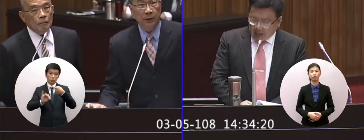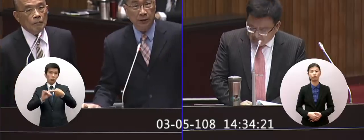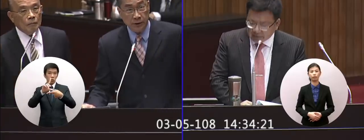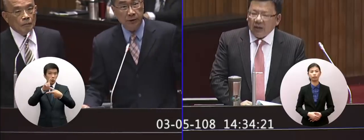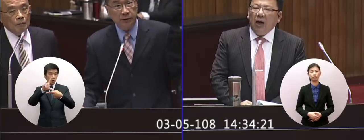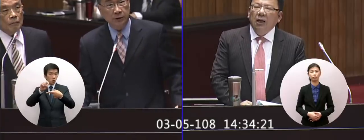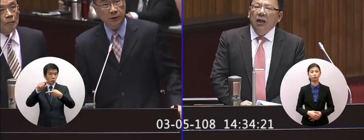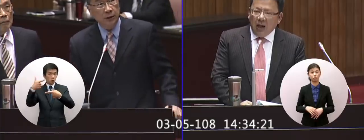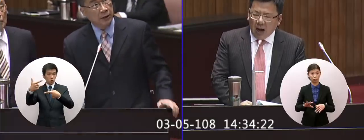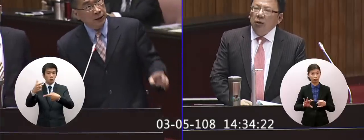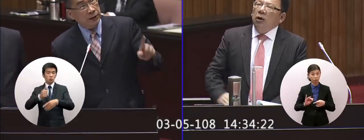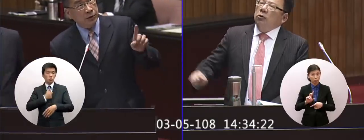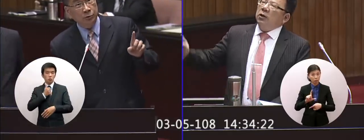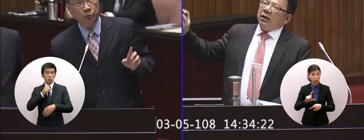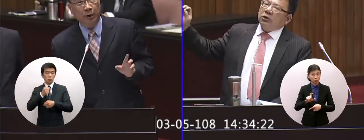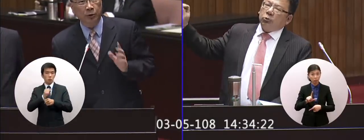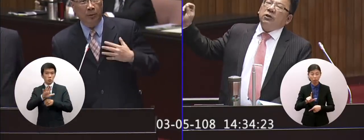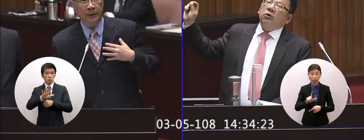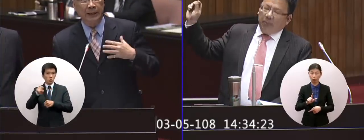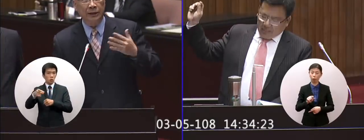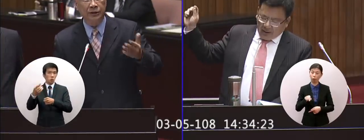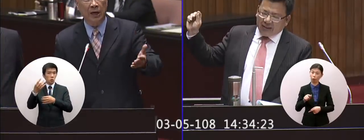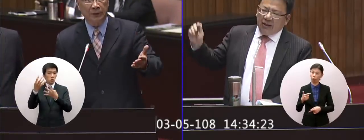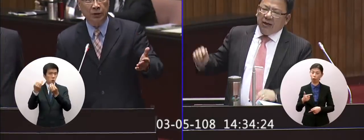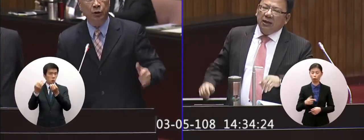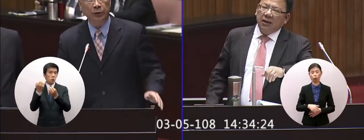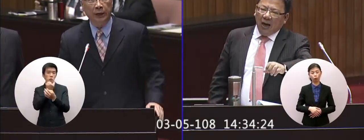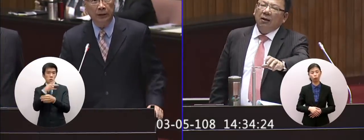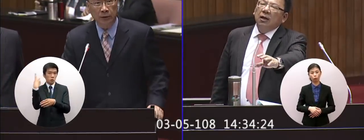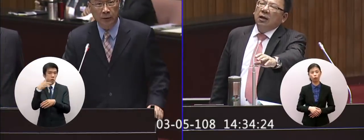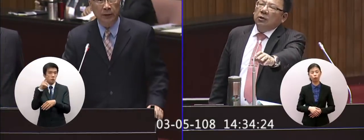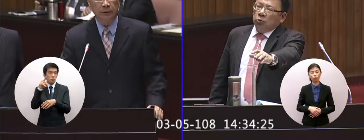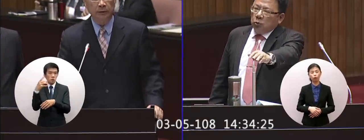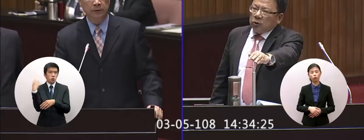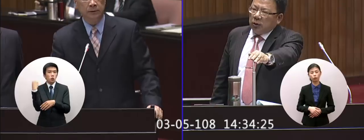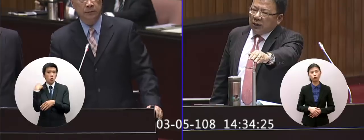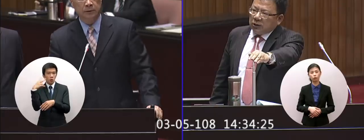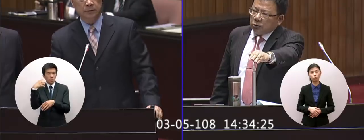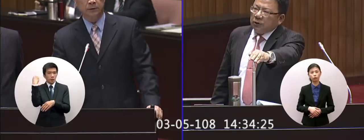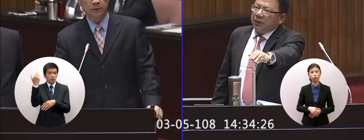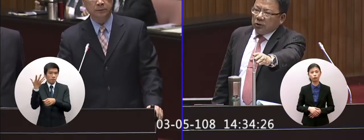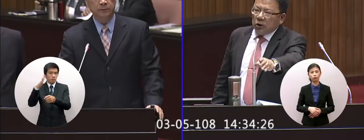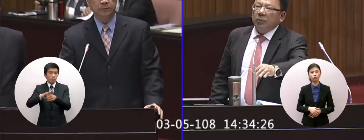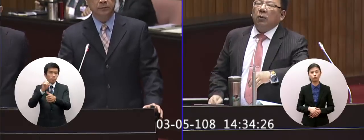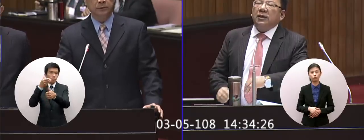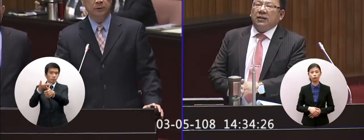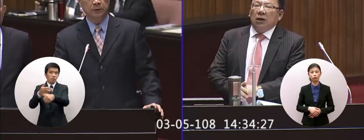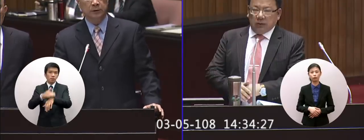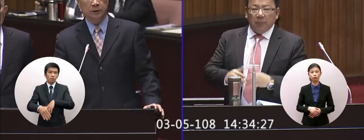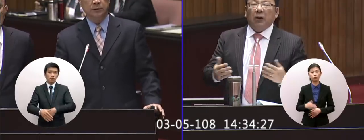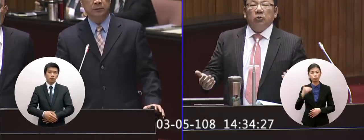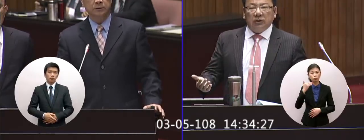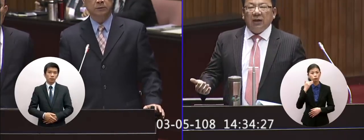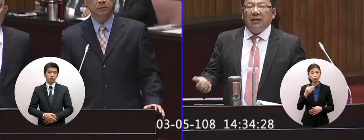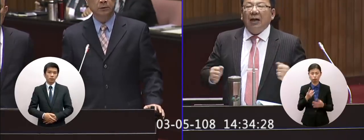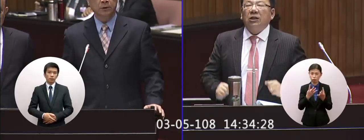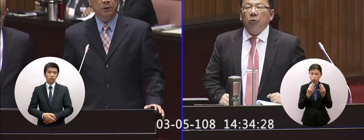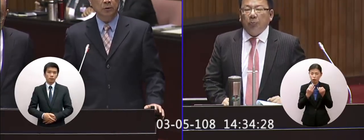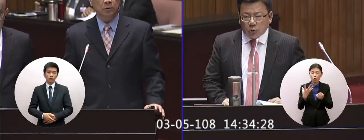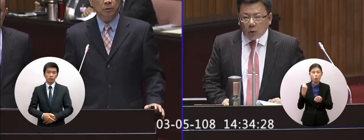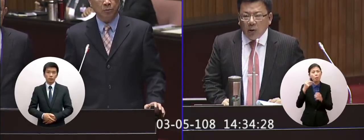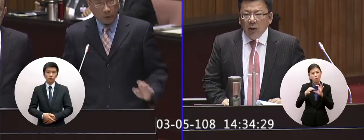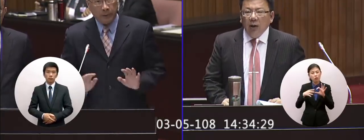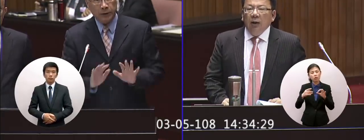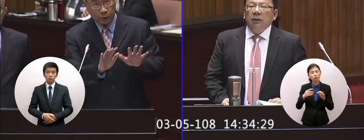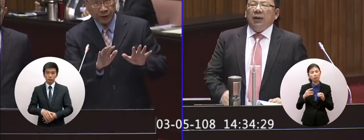了？ 达到百分之 是，可能这个数字对不起，我们给你的资料比较旧一点。对， 如果说这个数字比较旧没有关系，好，就表示说现在达